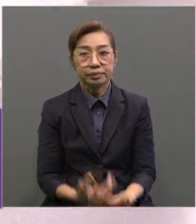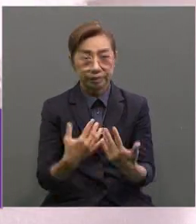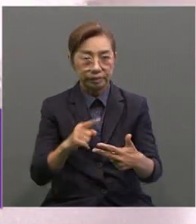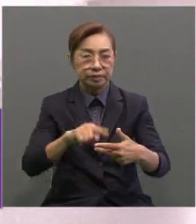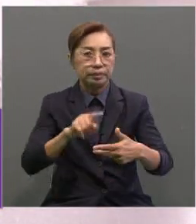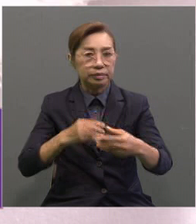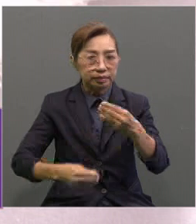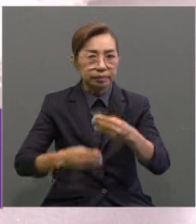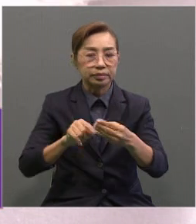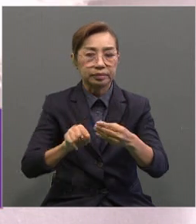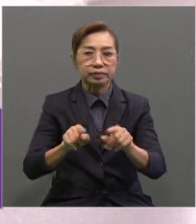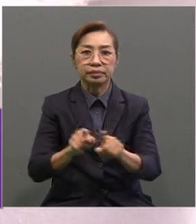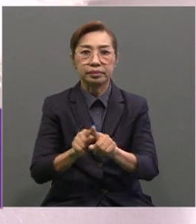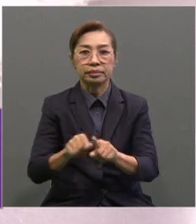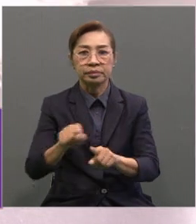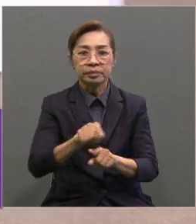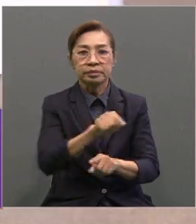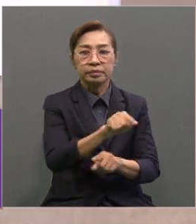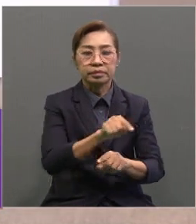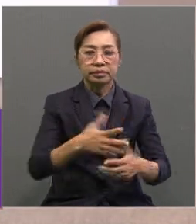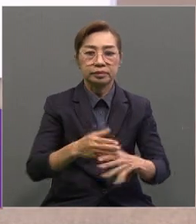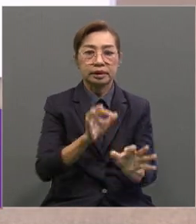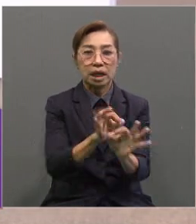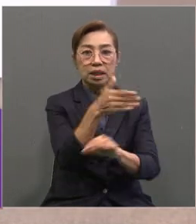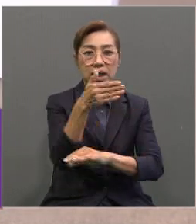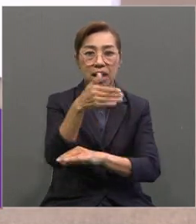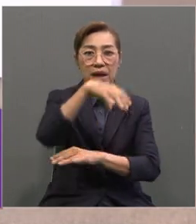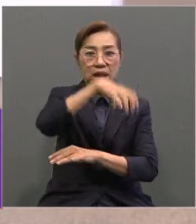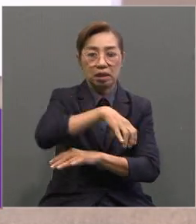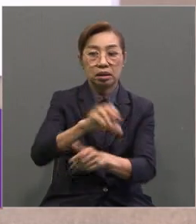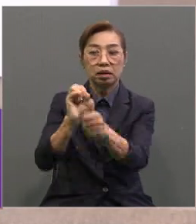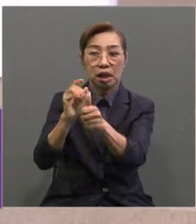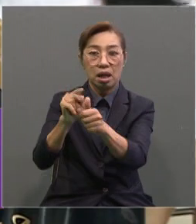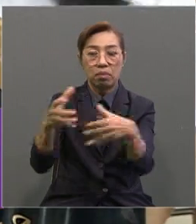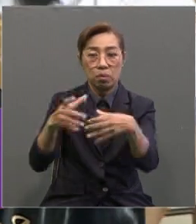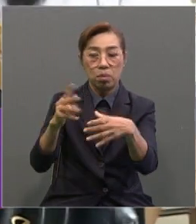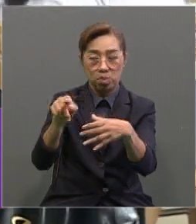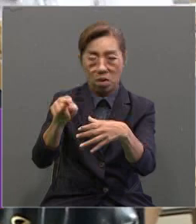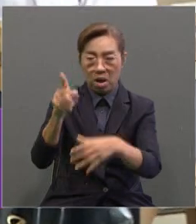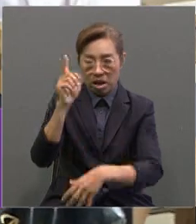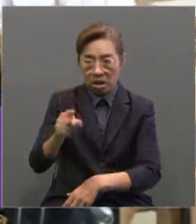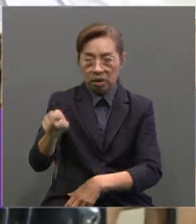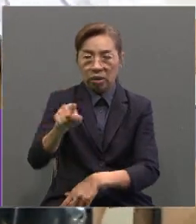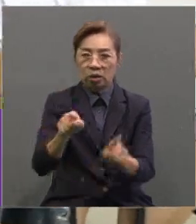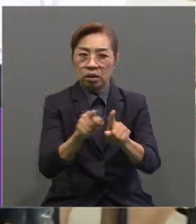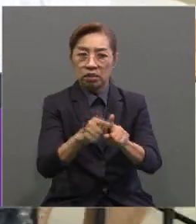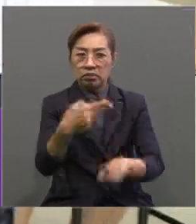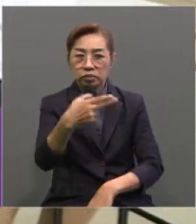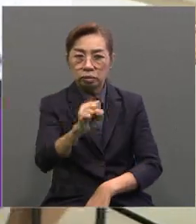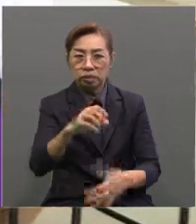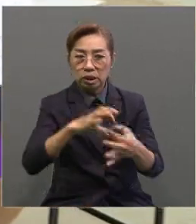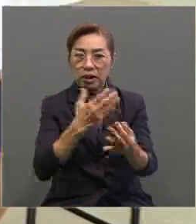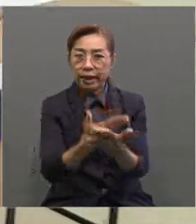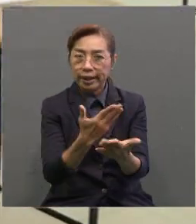รัฐมนตรียังรับทราบข้อแนะนำจากแบงก์ชาติหรือว่าธนาคารแห่งประเทศไทยที่ควรกำหนดหลักสูตรความรู้ทางการ